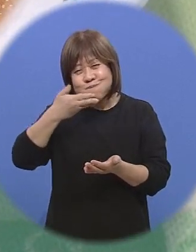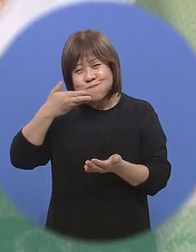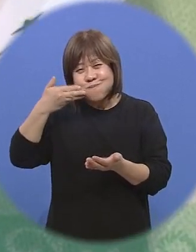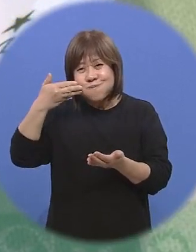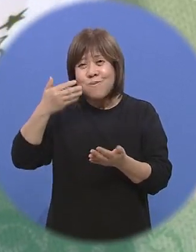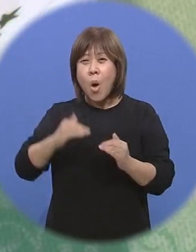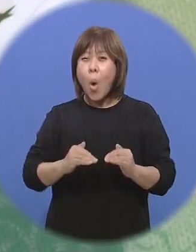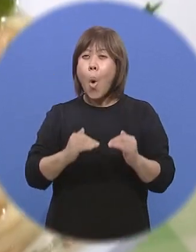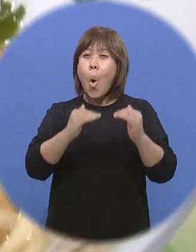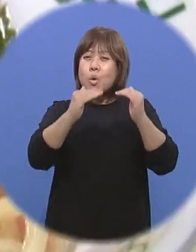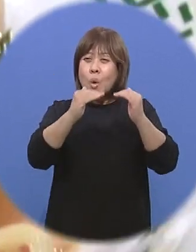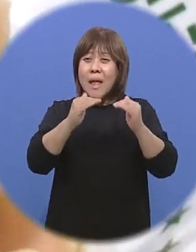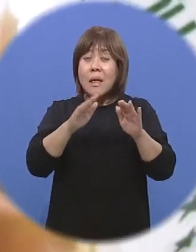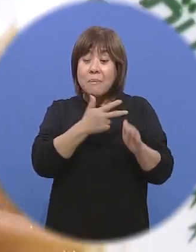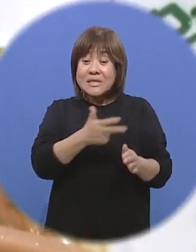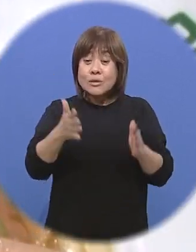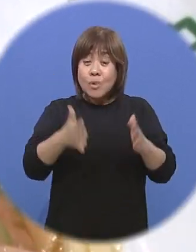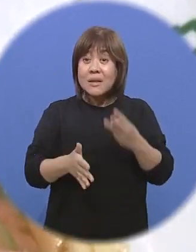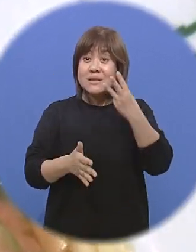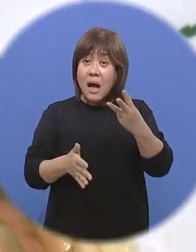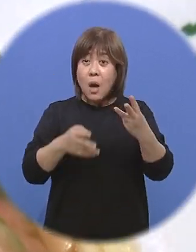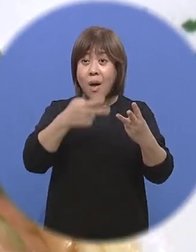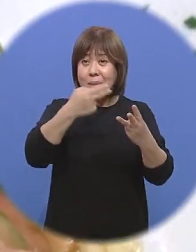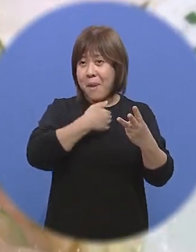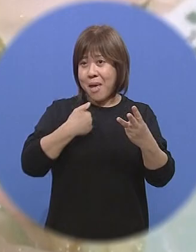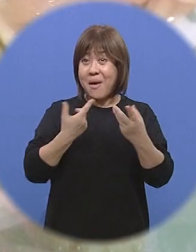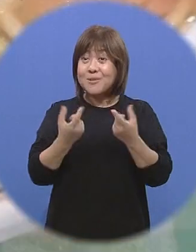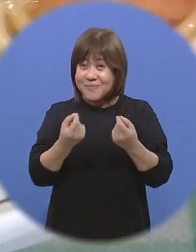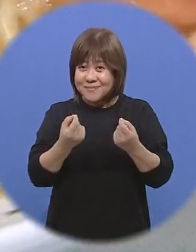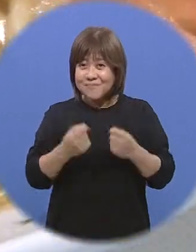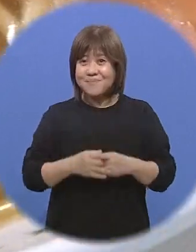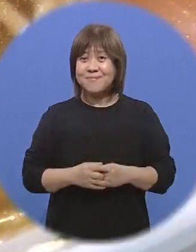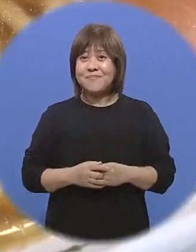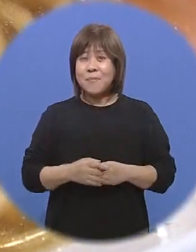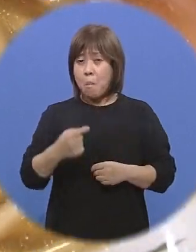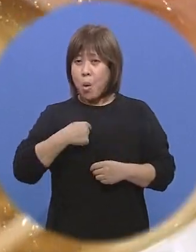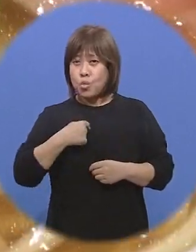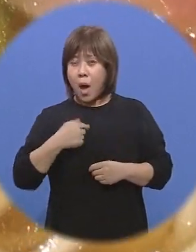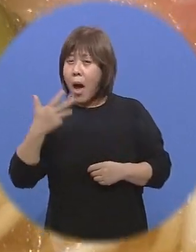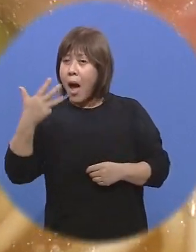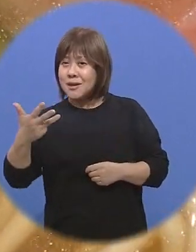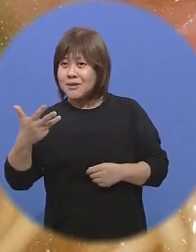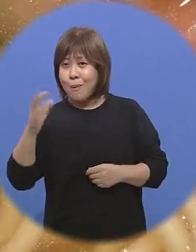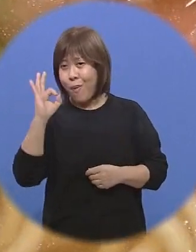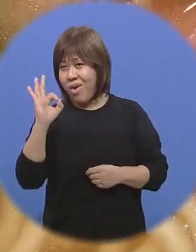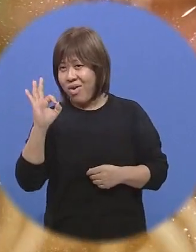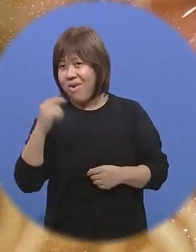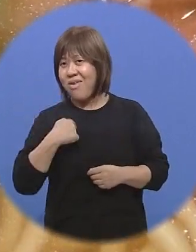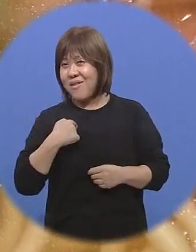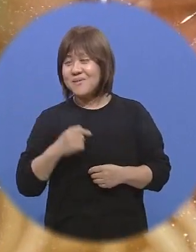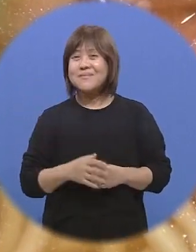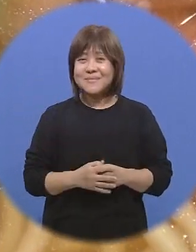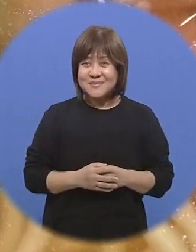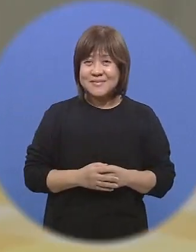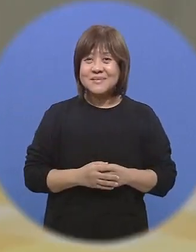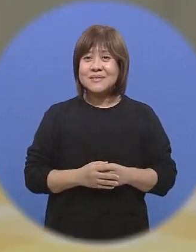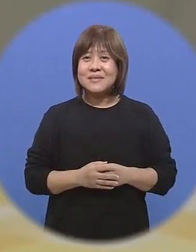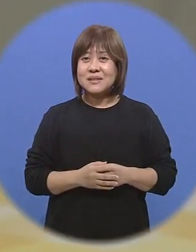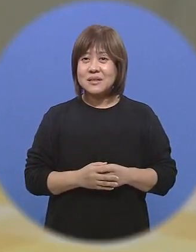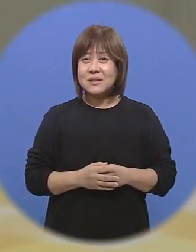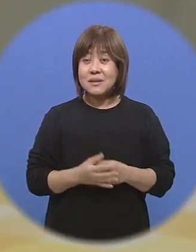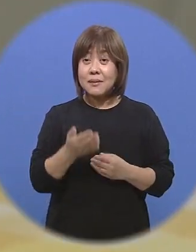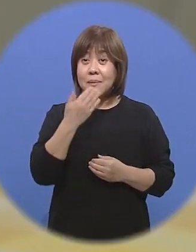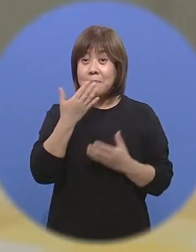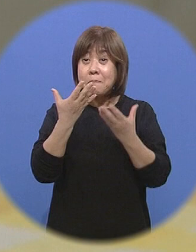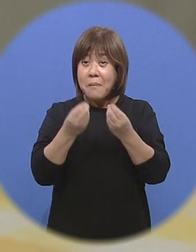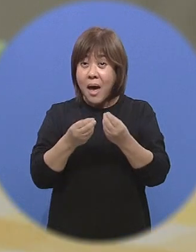大人になった今でも週に3回はいけますよね。 僕は週8でも OK です。